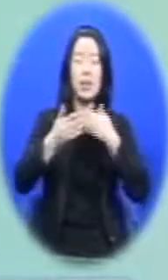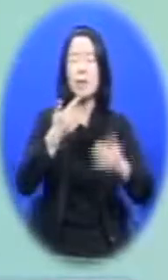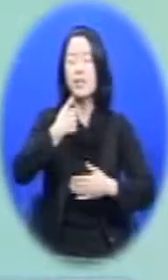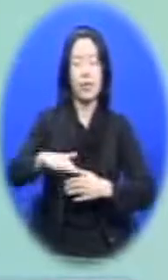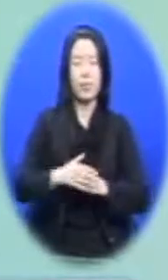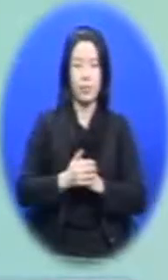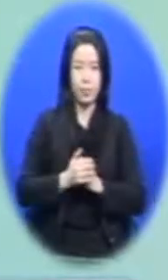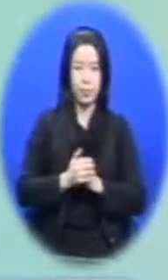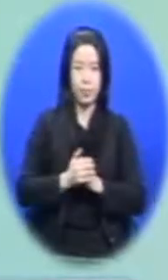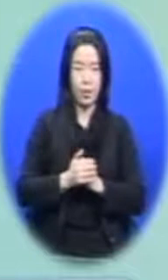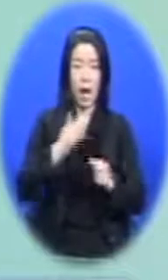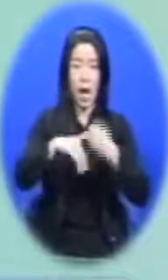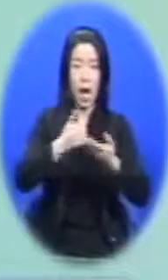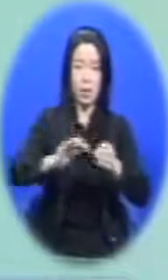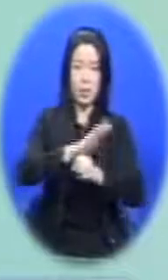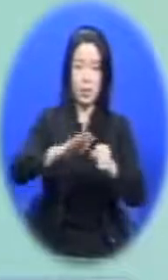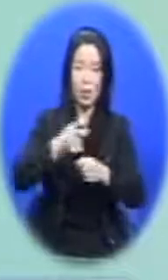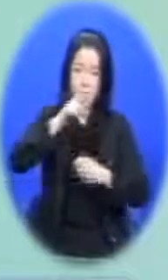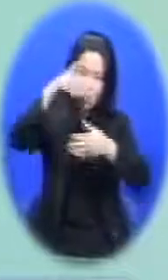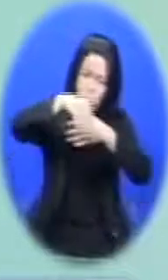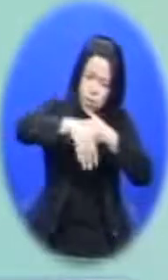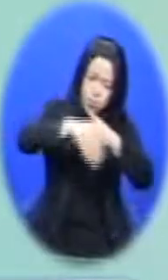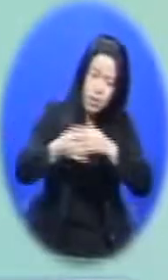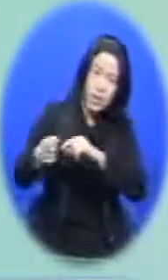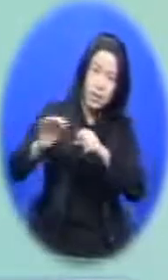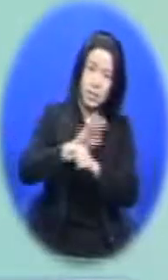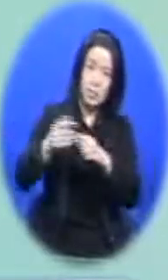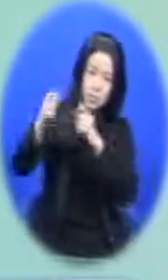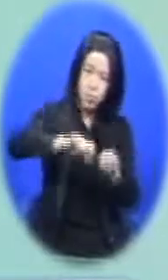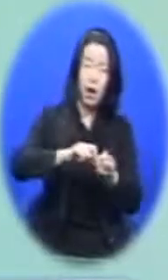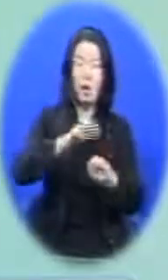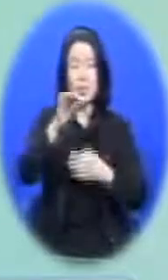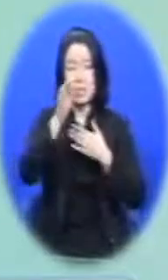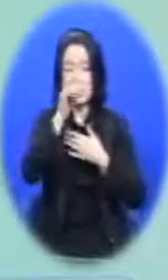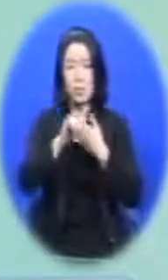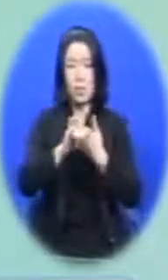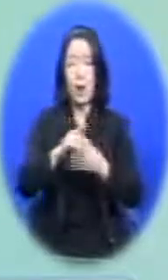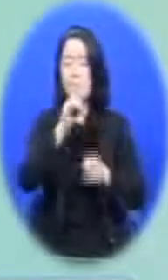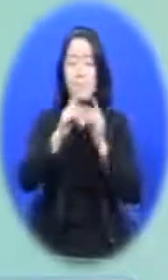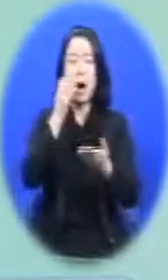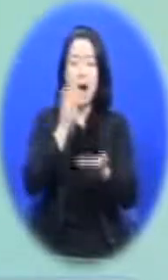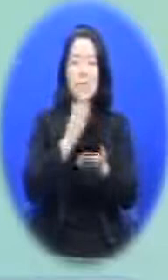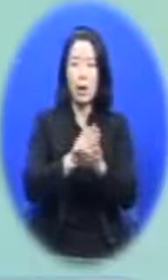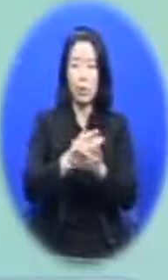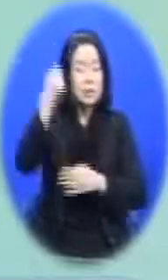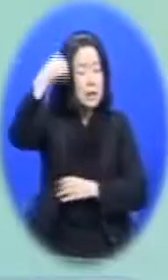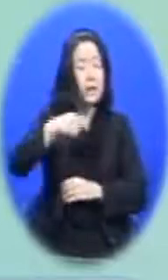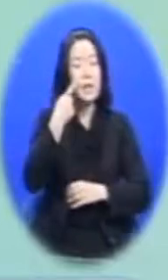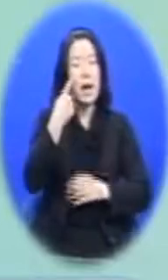없습니다. 하나님의 사랑이 폭포수 같이 부어진다면 말만 하지 말고 한번 느끼게 해주세요.